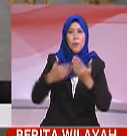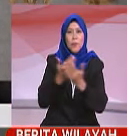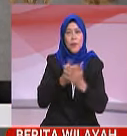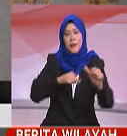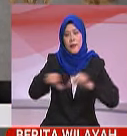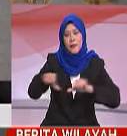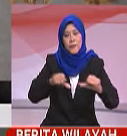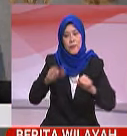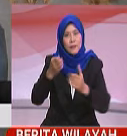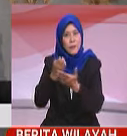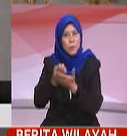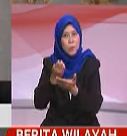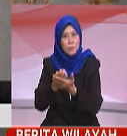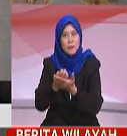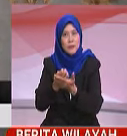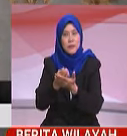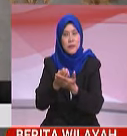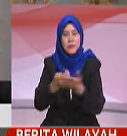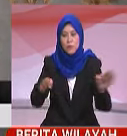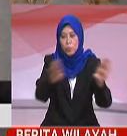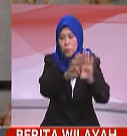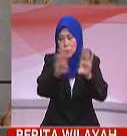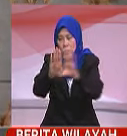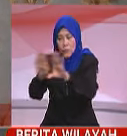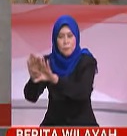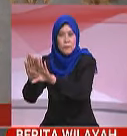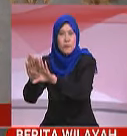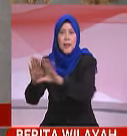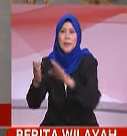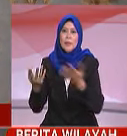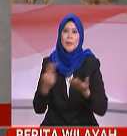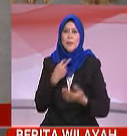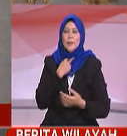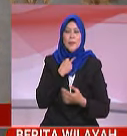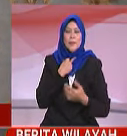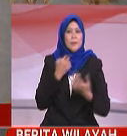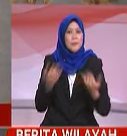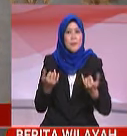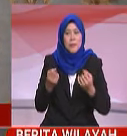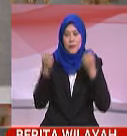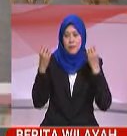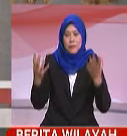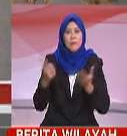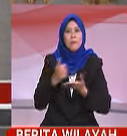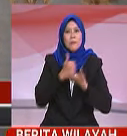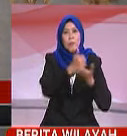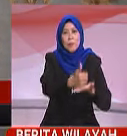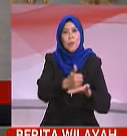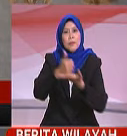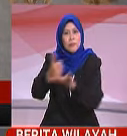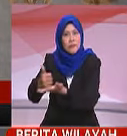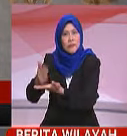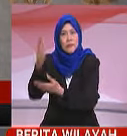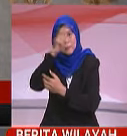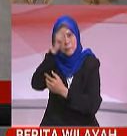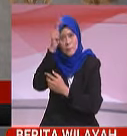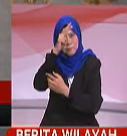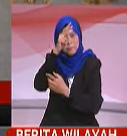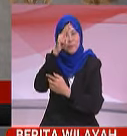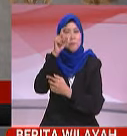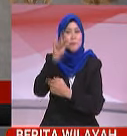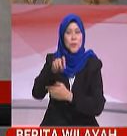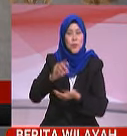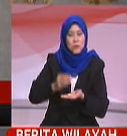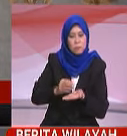activity ekonomi telah pun ditutup jadi itu lama akhirnya waktu itulah banyak the bantuan kerajaan eh yang kita kita